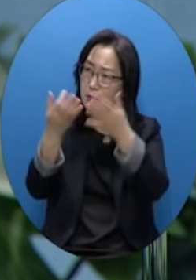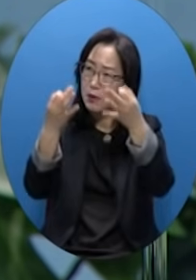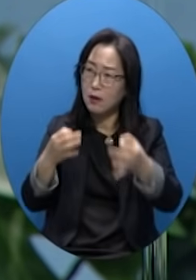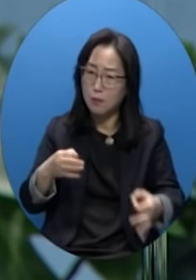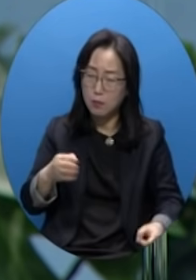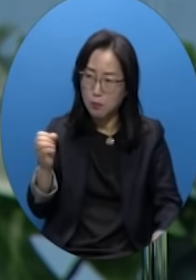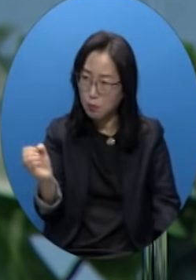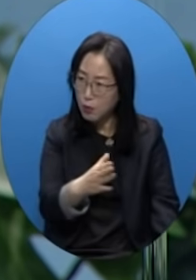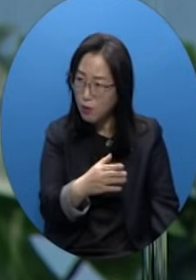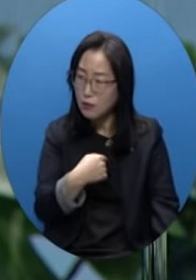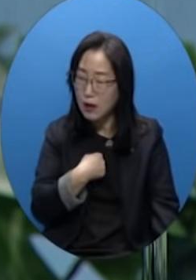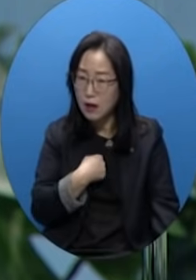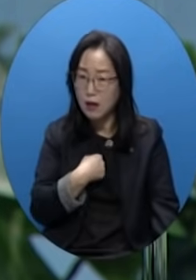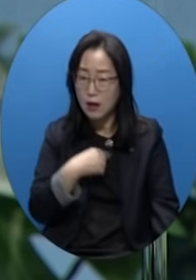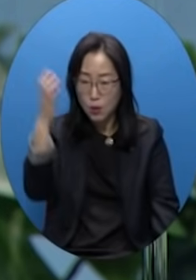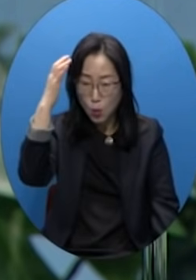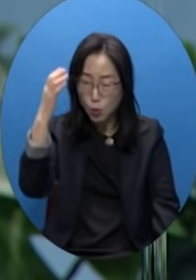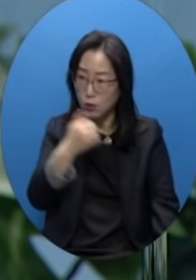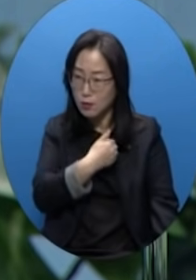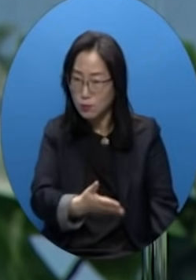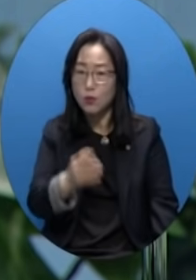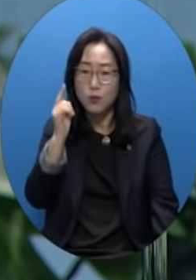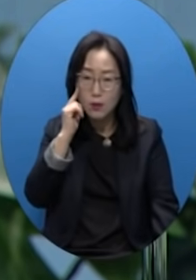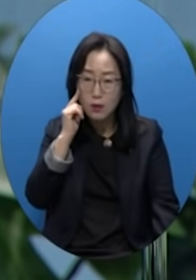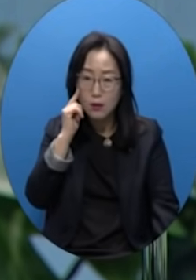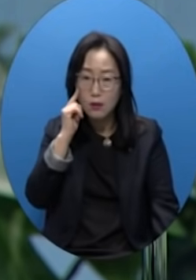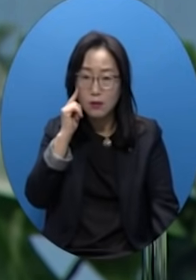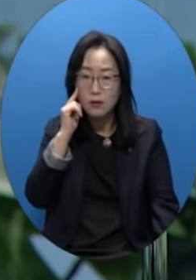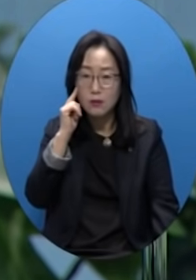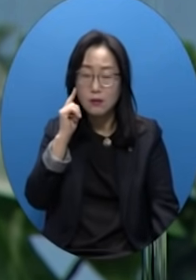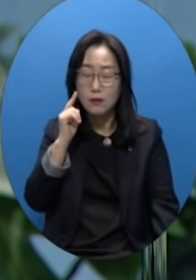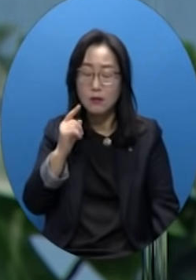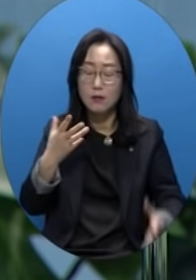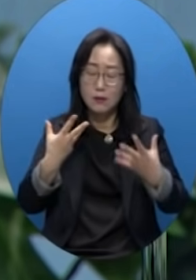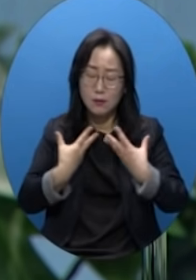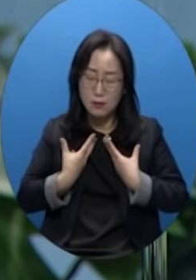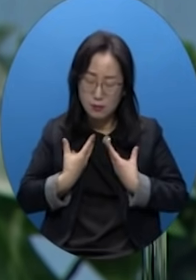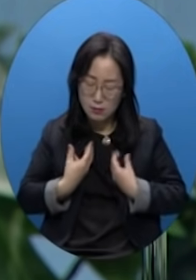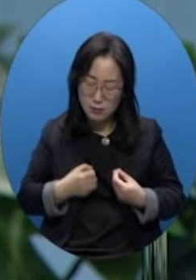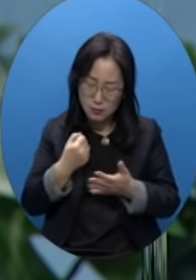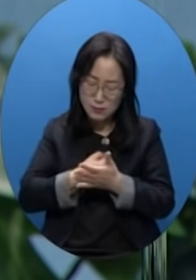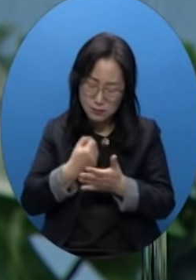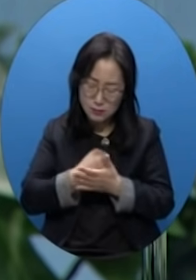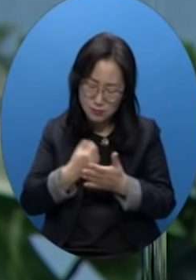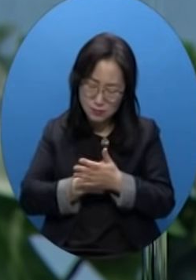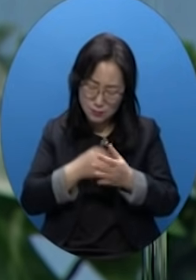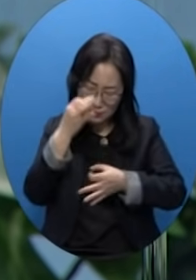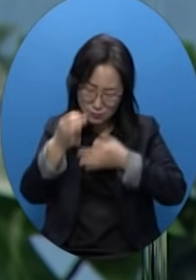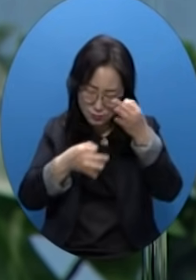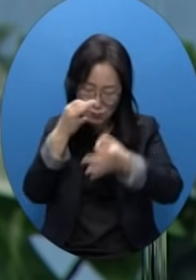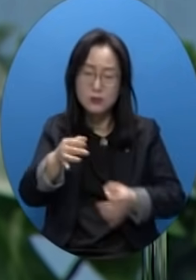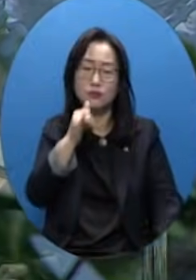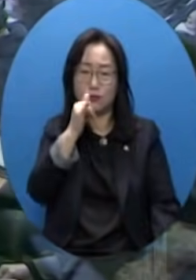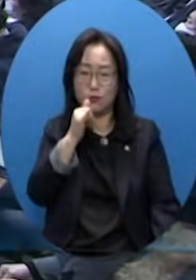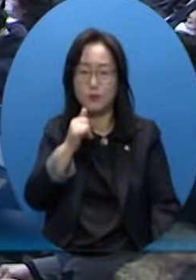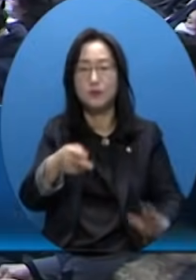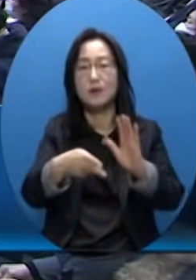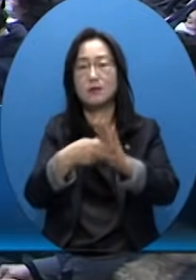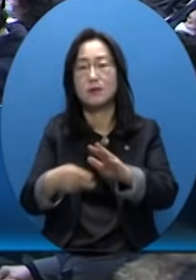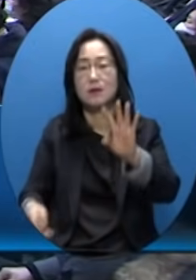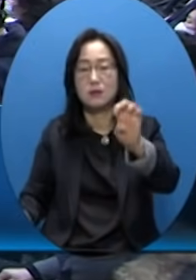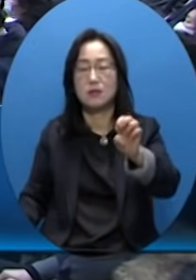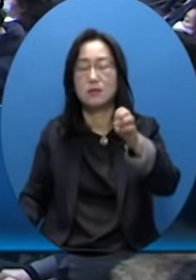왜 하나에 모리 란 9 득하게 그냥 내버려 두신 응가 저희 절망 가운데 탄식하며 부르셨습니다 이상 49장